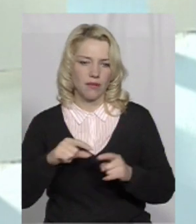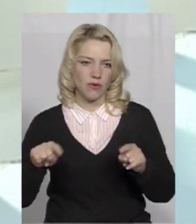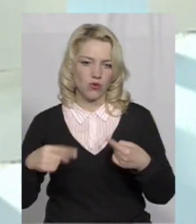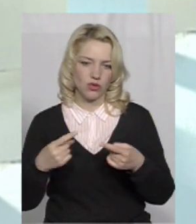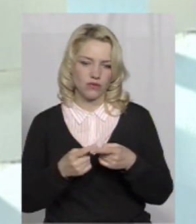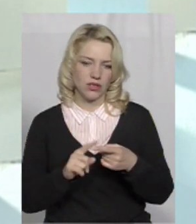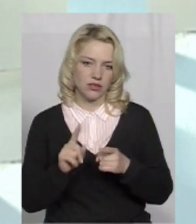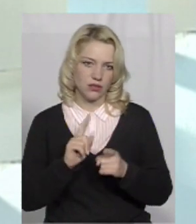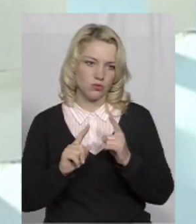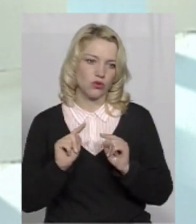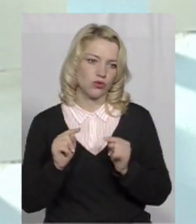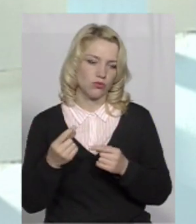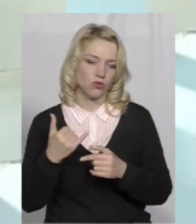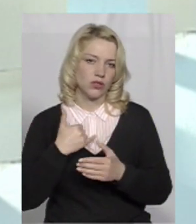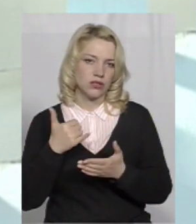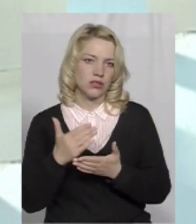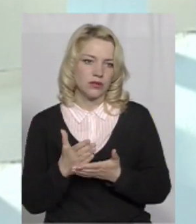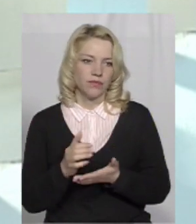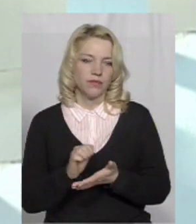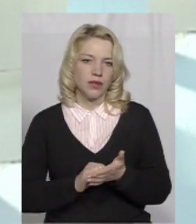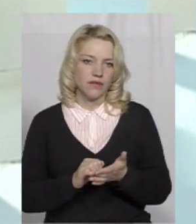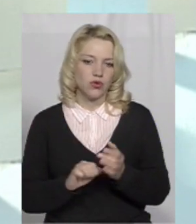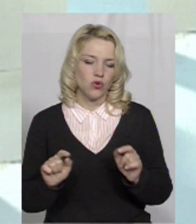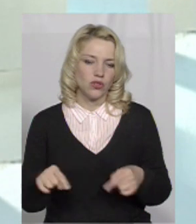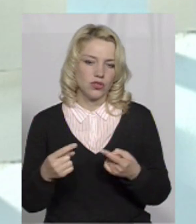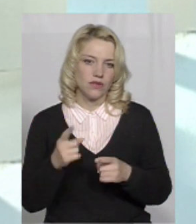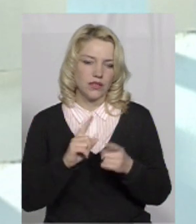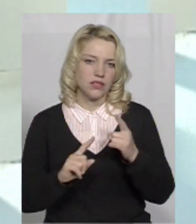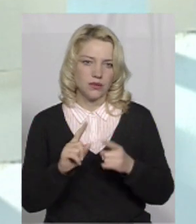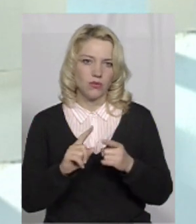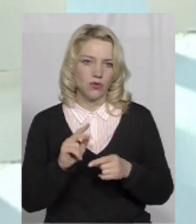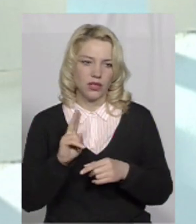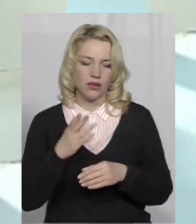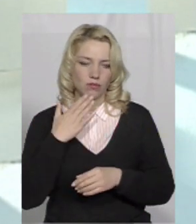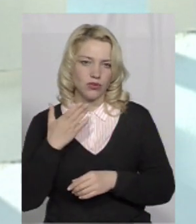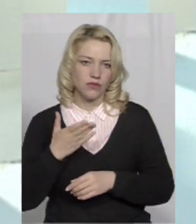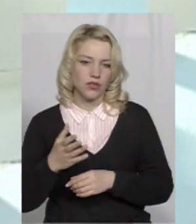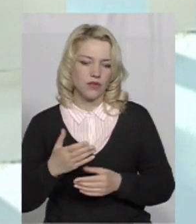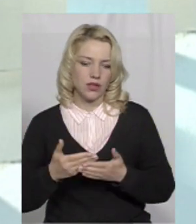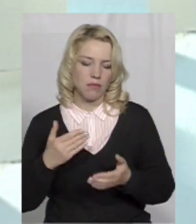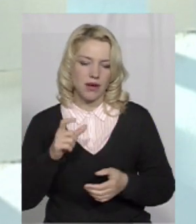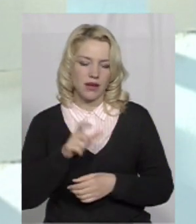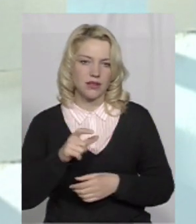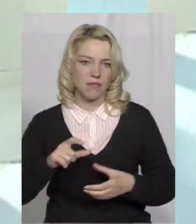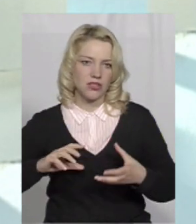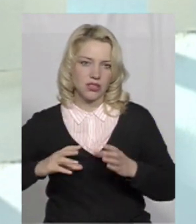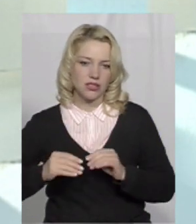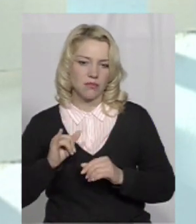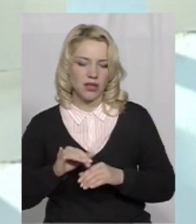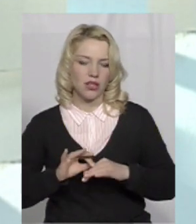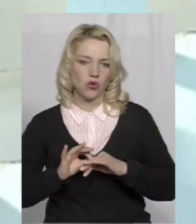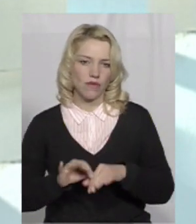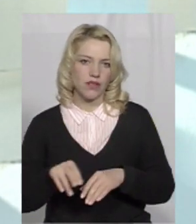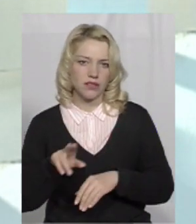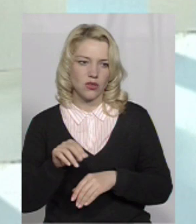організувати ці збори, тому у нас є привід організувати збори, як то прозвітувати перед мешканцями і заодно довести